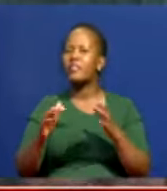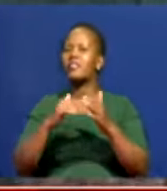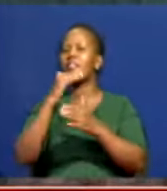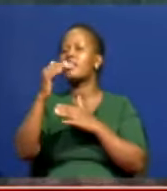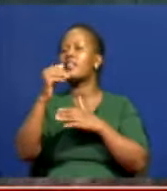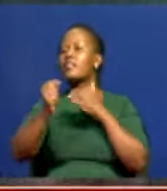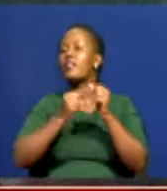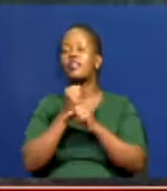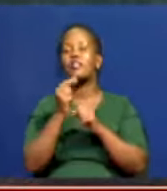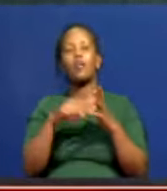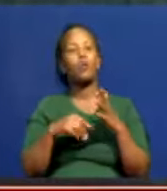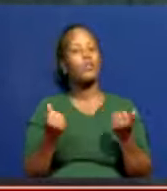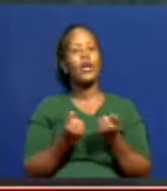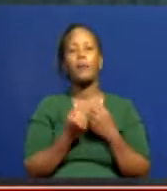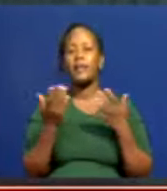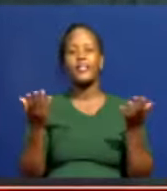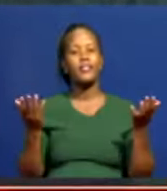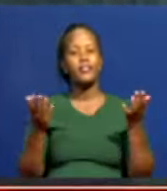mwaka huo mwingine